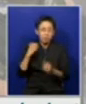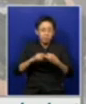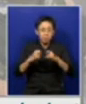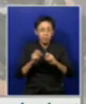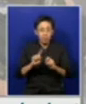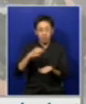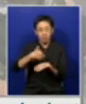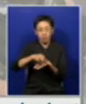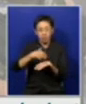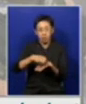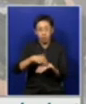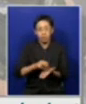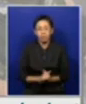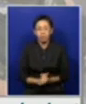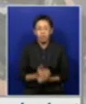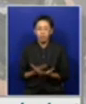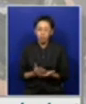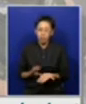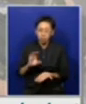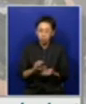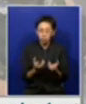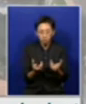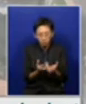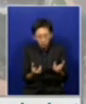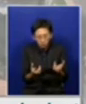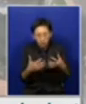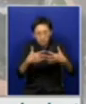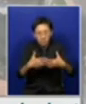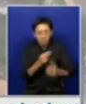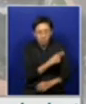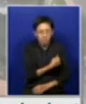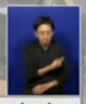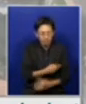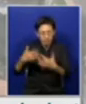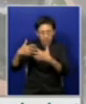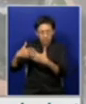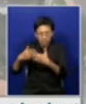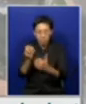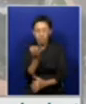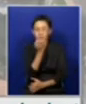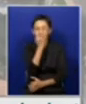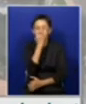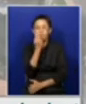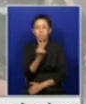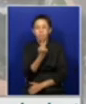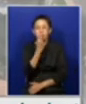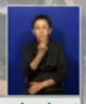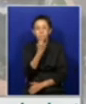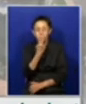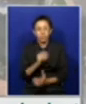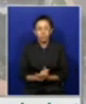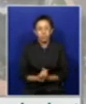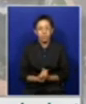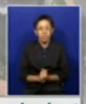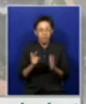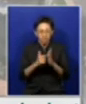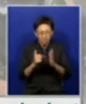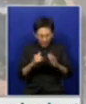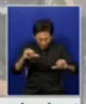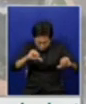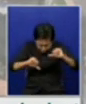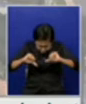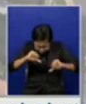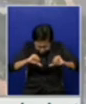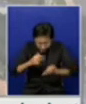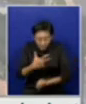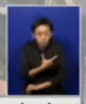ครับแล้วการลงทุนด้านอุปกรณ์การแพทย์เครื่องช่วยหายใจนะครับการจัดการวัคซีนนะครับซึ่งความมั่นคงท